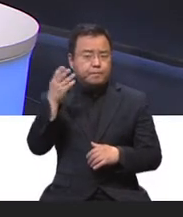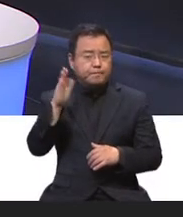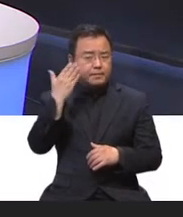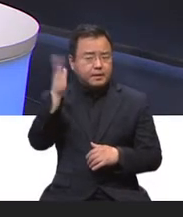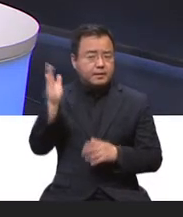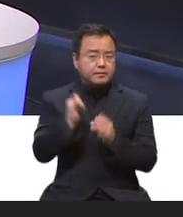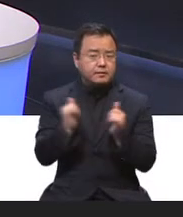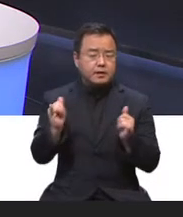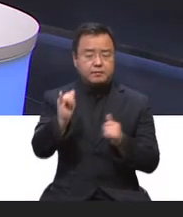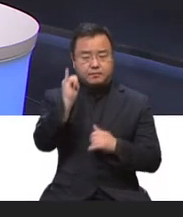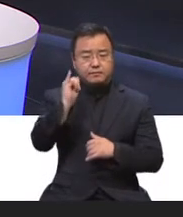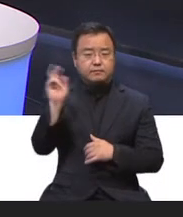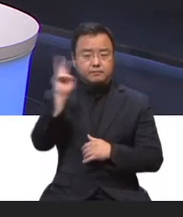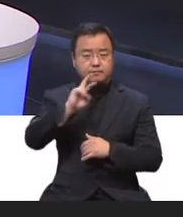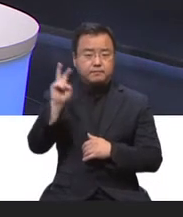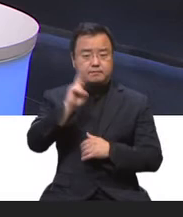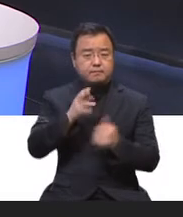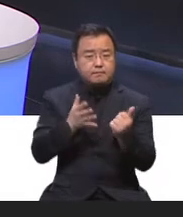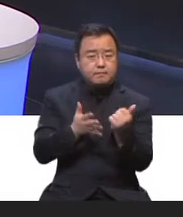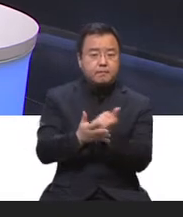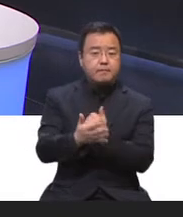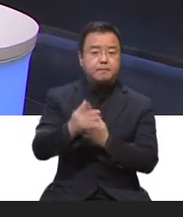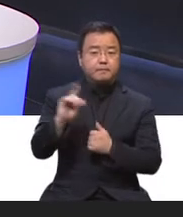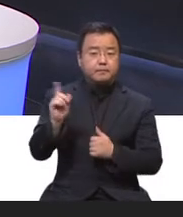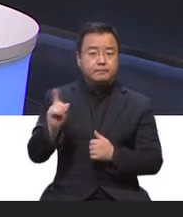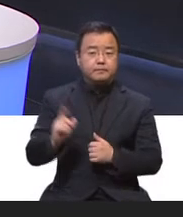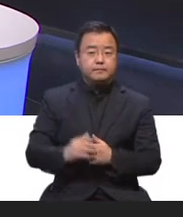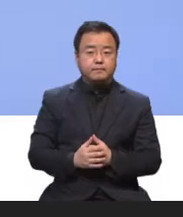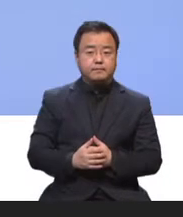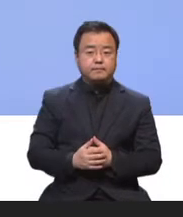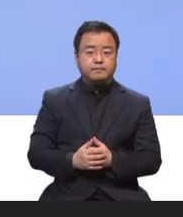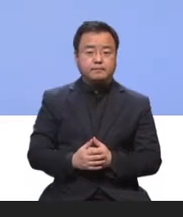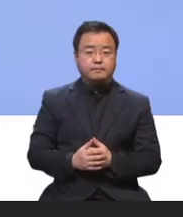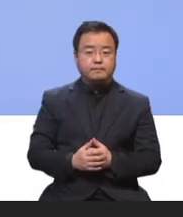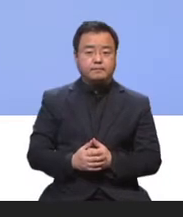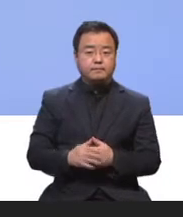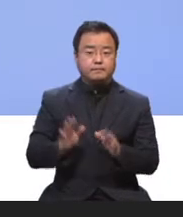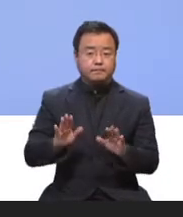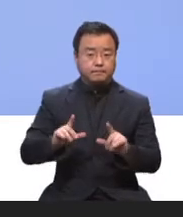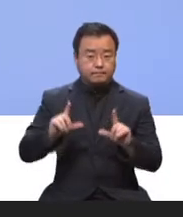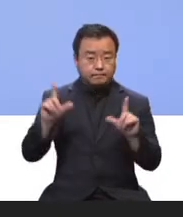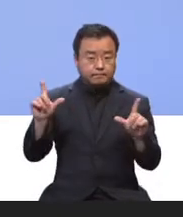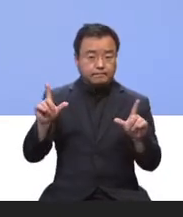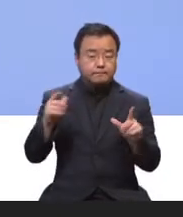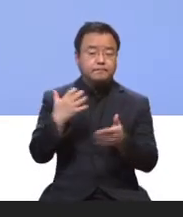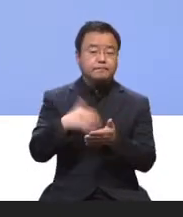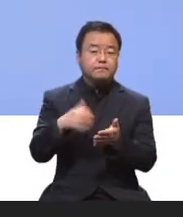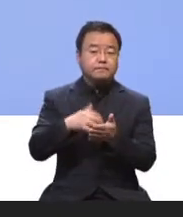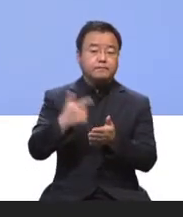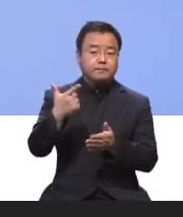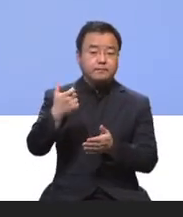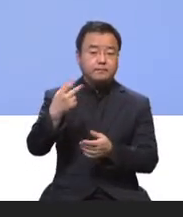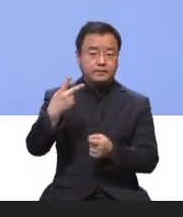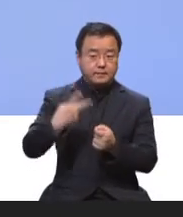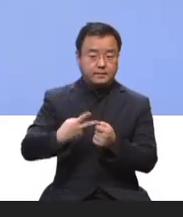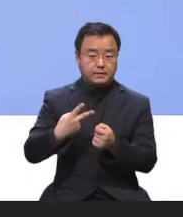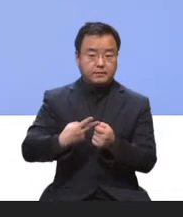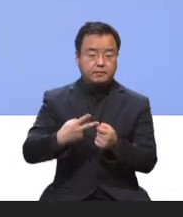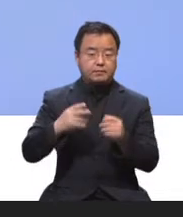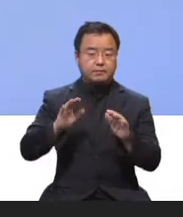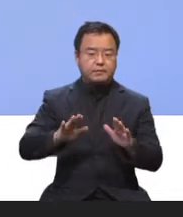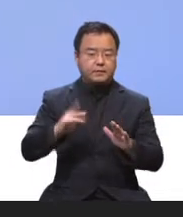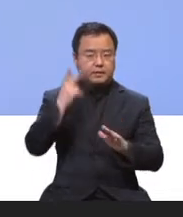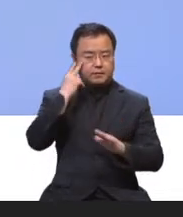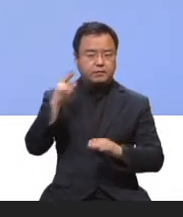같아요. 음악계에 미치는 영향력, 그래미 어워즈가 얼마나 갖고 있는가요? 네, 올해로 62회를 맞은 그래미 어워드는 전미